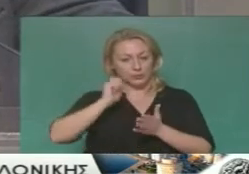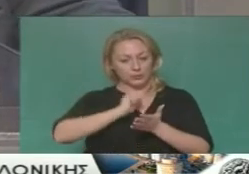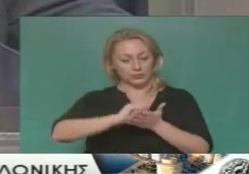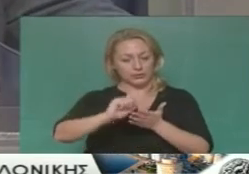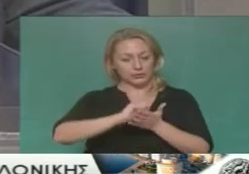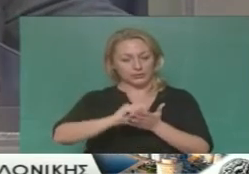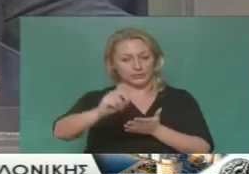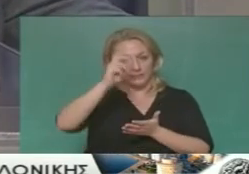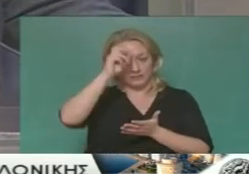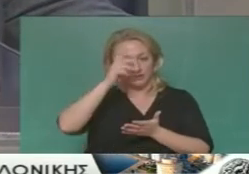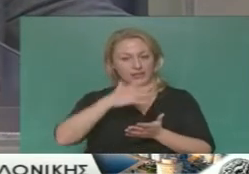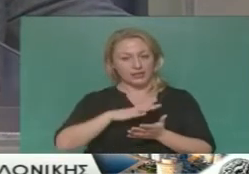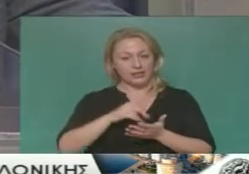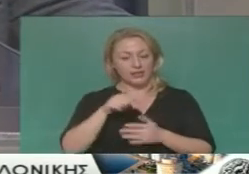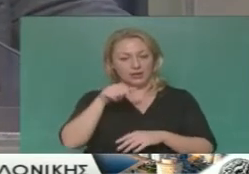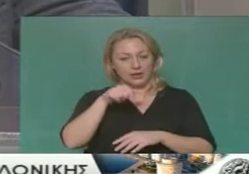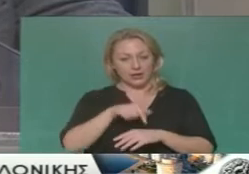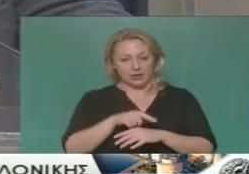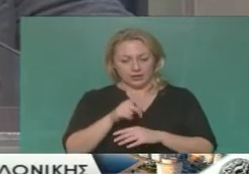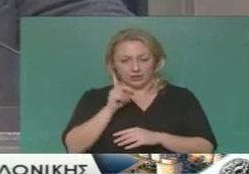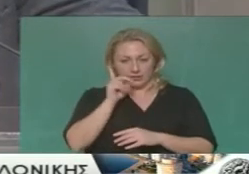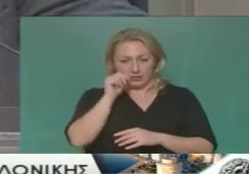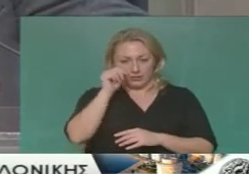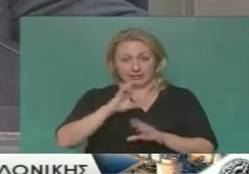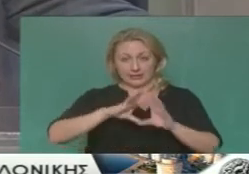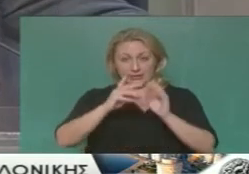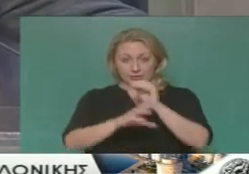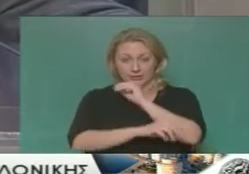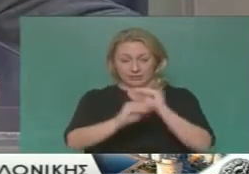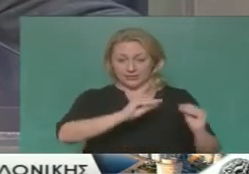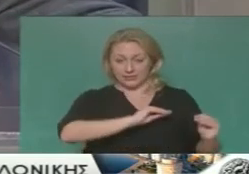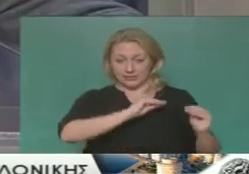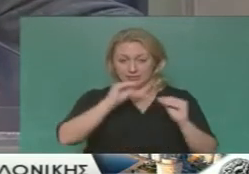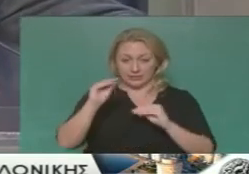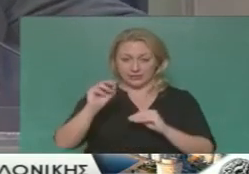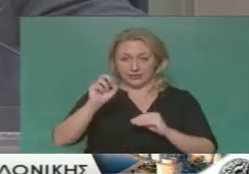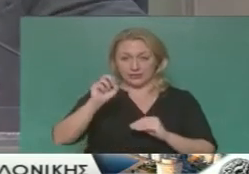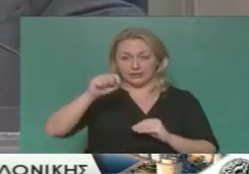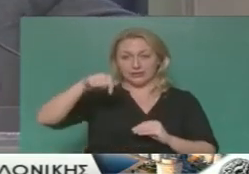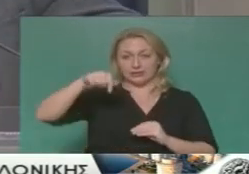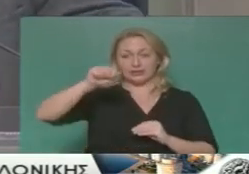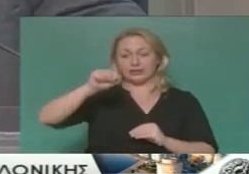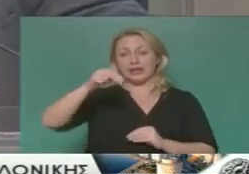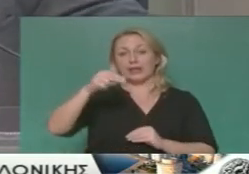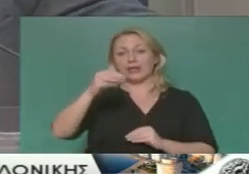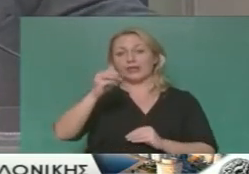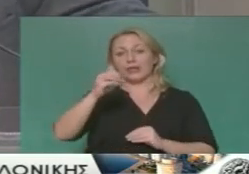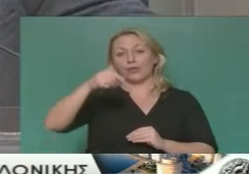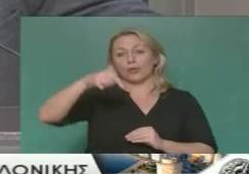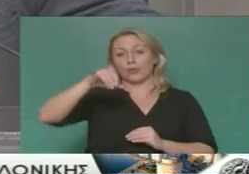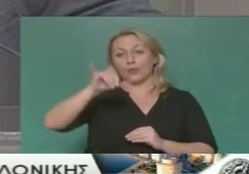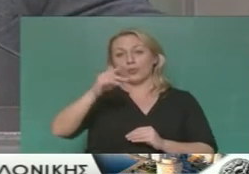να από τον κύριο Γενικό Γραμματέα Μεταφορών, τον κύριο Σταθόπουλο, ο οποίος και